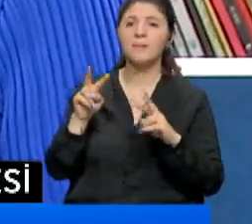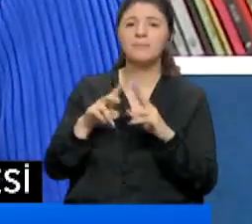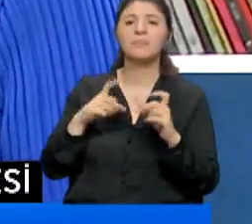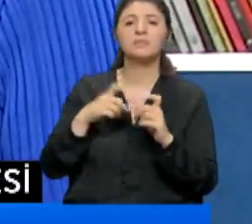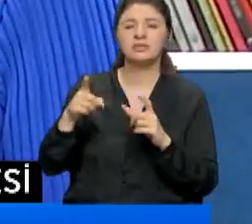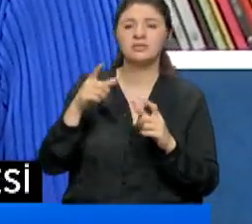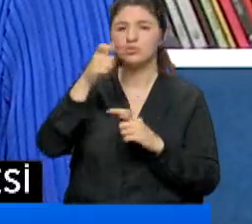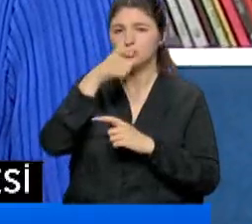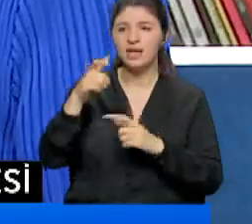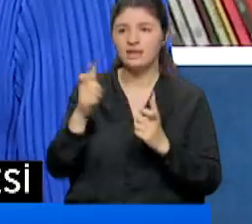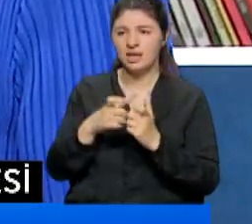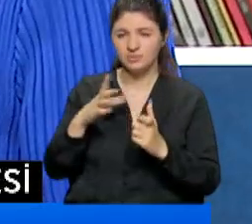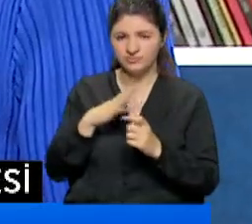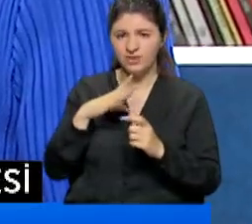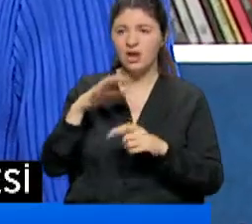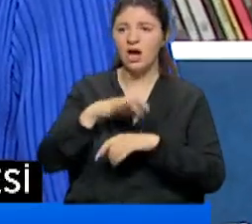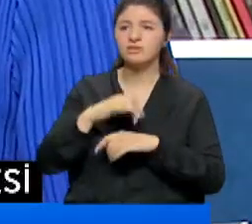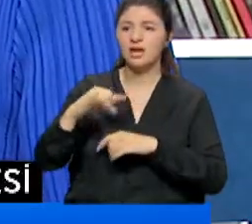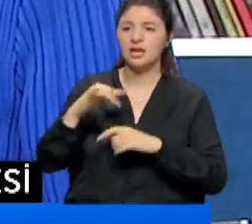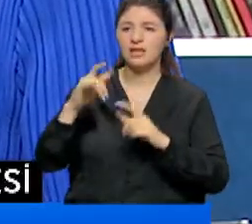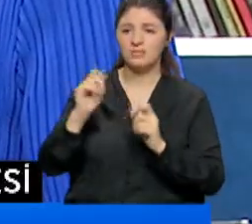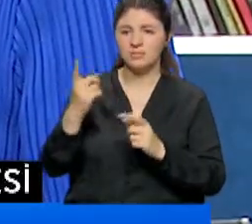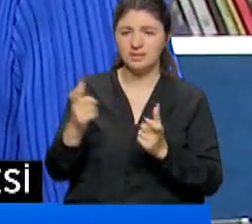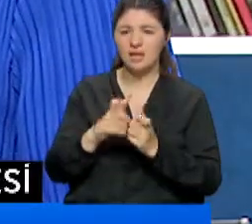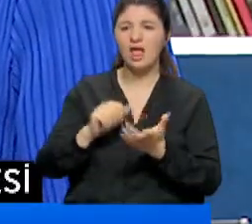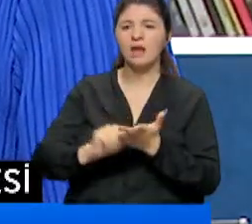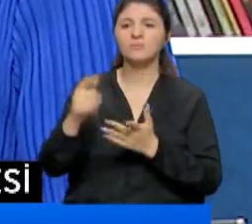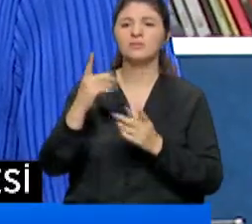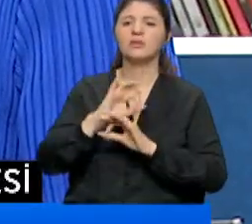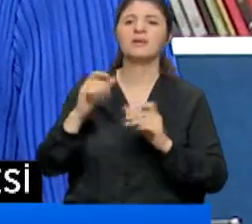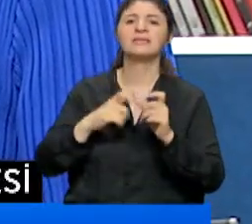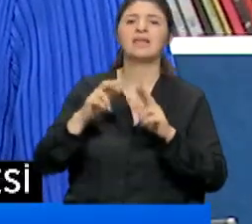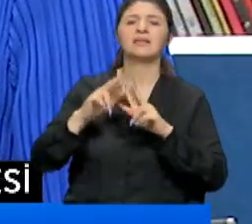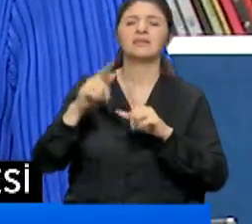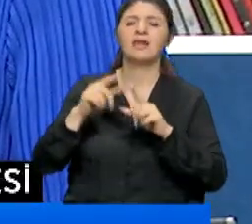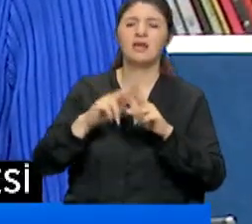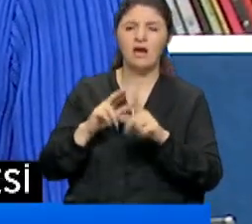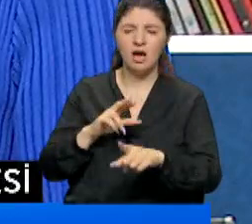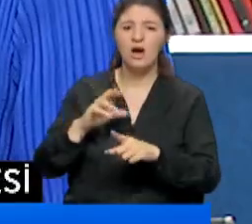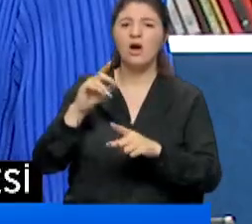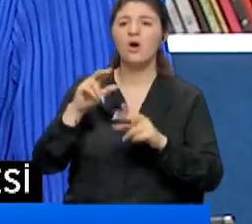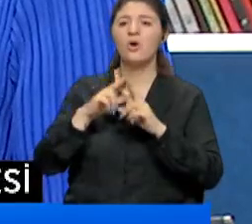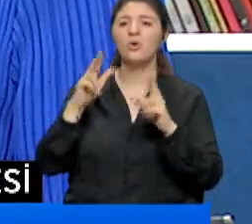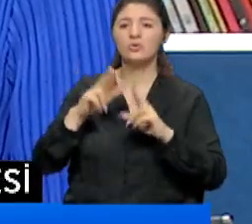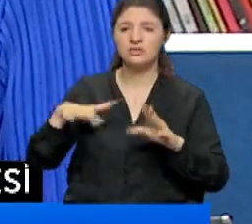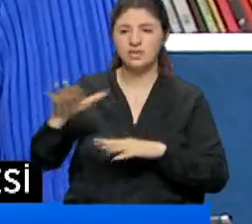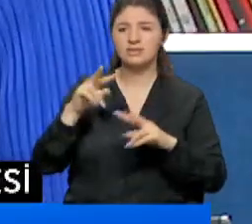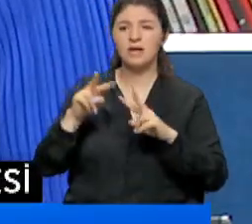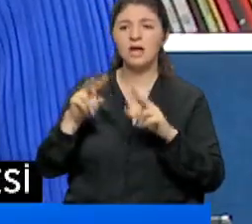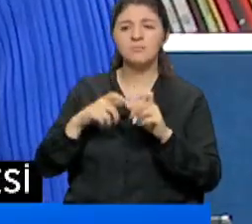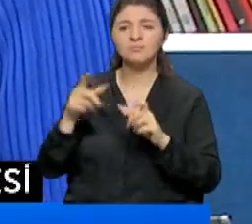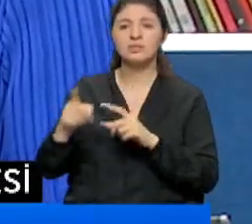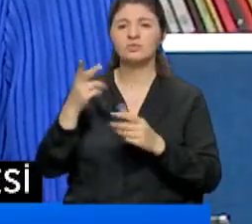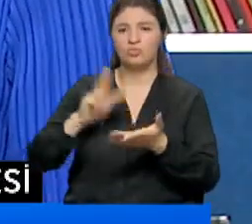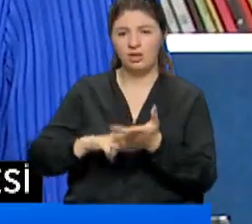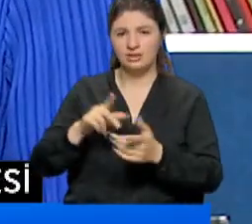Türkiye derneğimiz var Hasta yakınlarının yürüttüğü bir dernekte tamamen bir sivil toplum örgütüdür uluslararası motosiklet Federasyonu